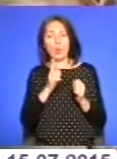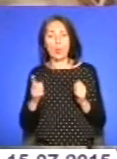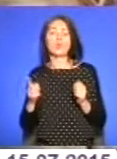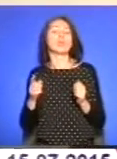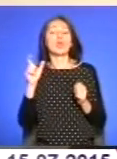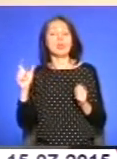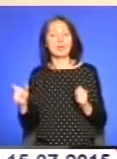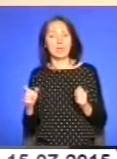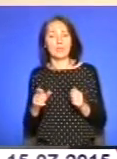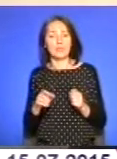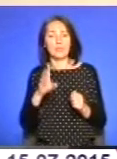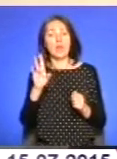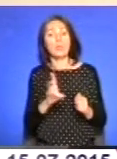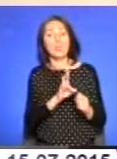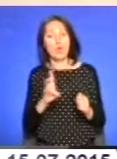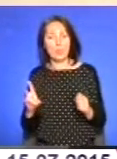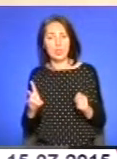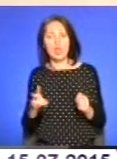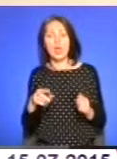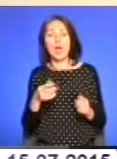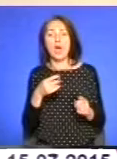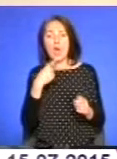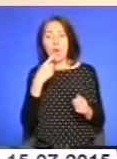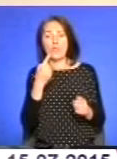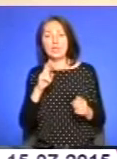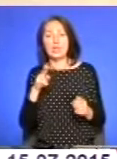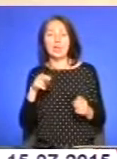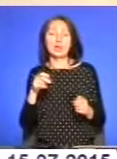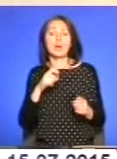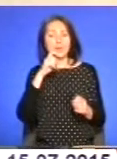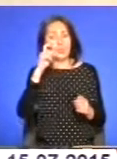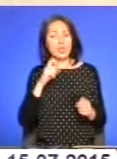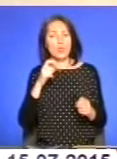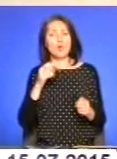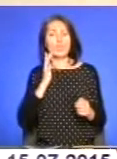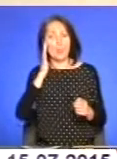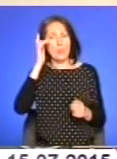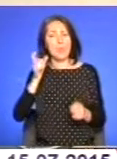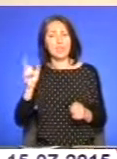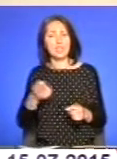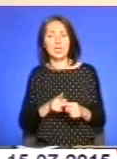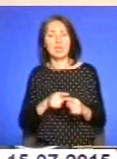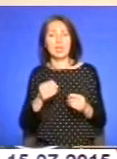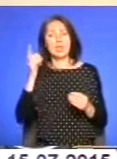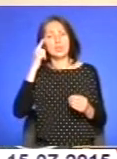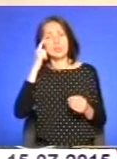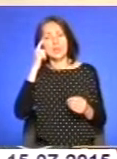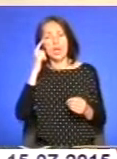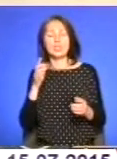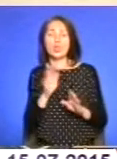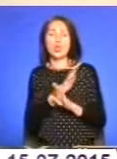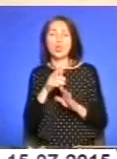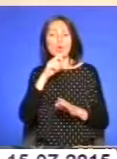громадянин. Митрополит властиво виступає як патріот, політик, який розважає над долею